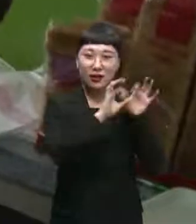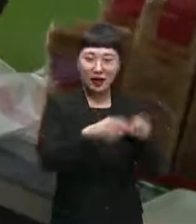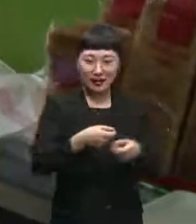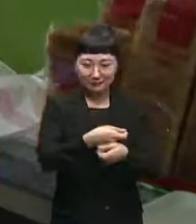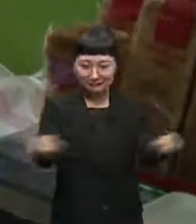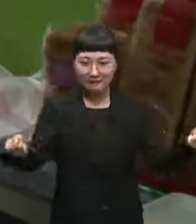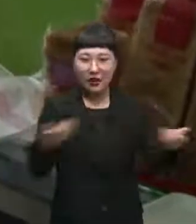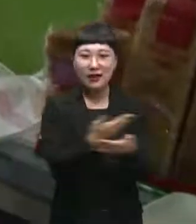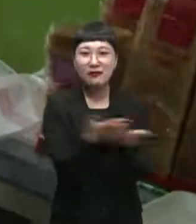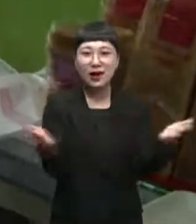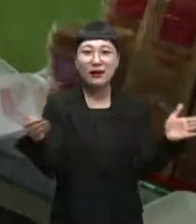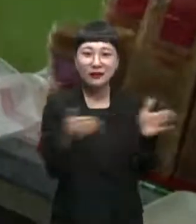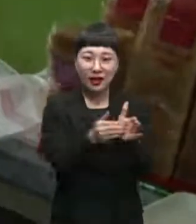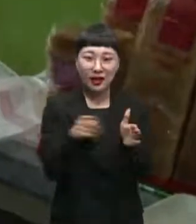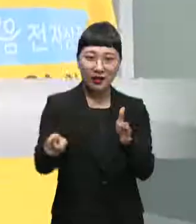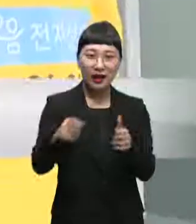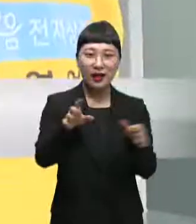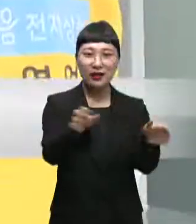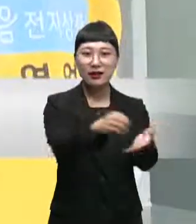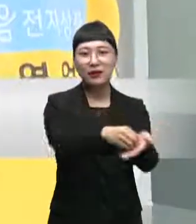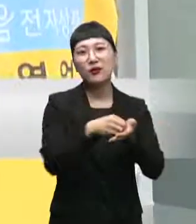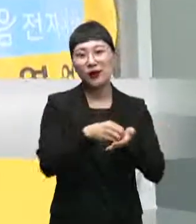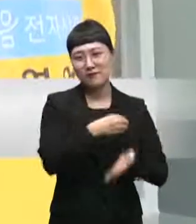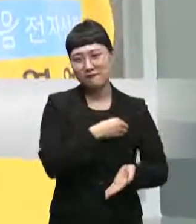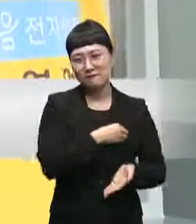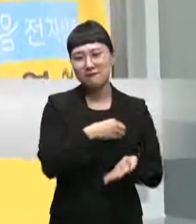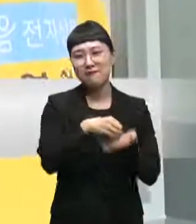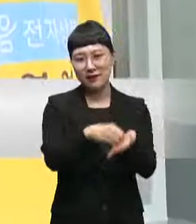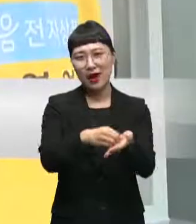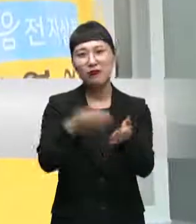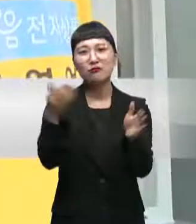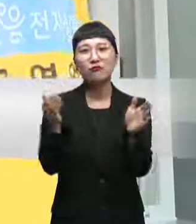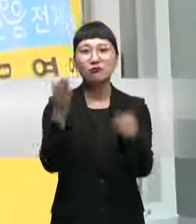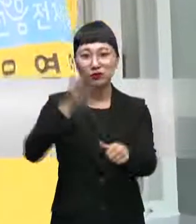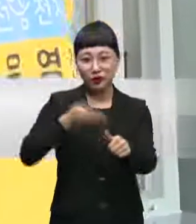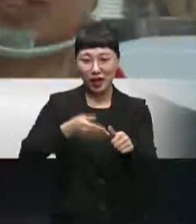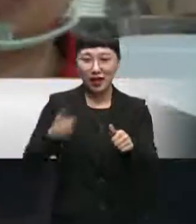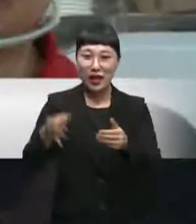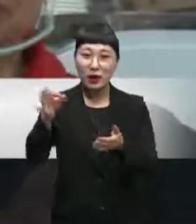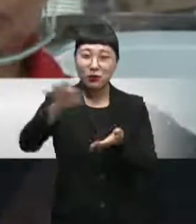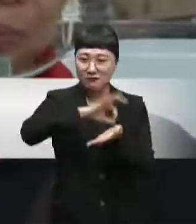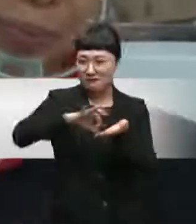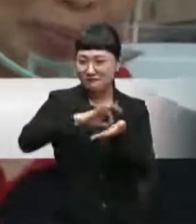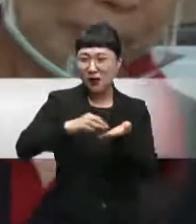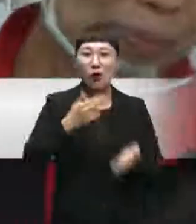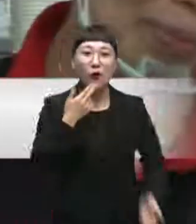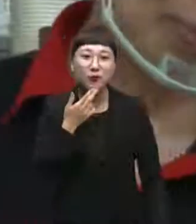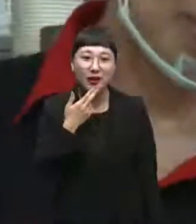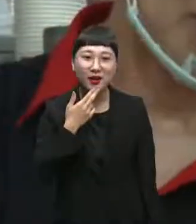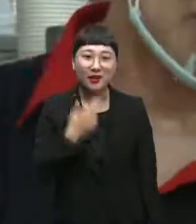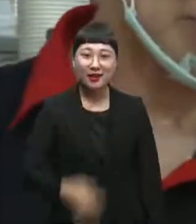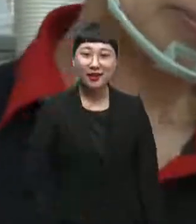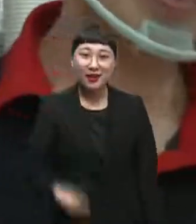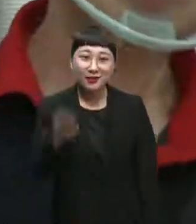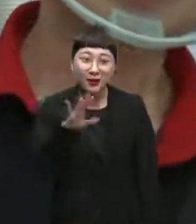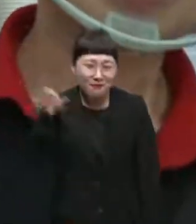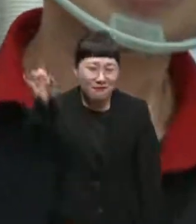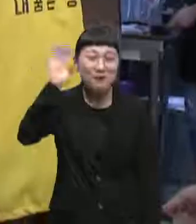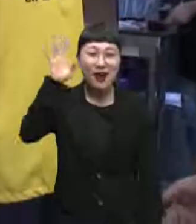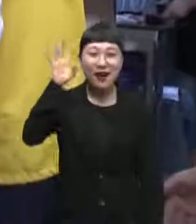가입을 권유했습니다. 가맹 좀 해주세요. 돈 들어가고 그러는 거 아니고. 근데 웬일이세요?